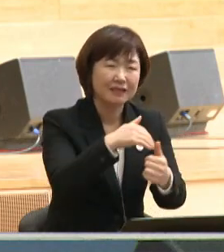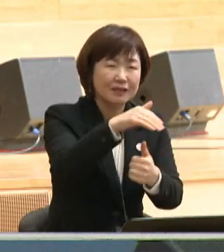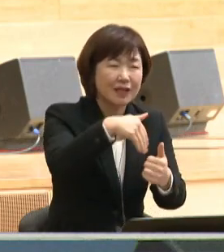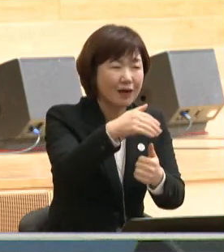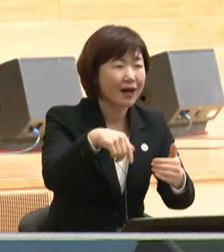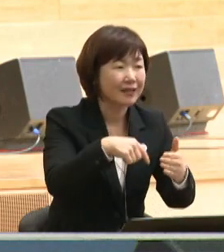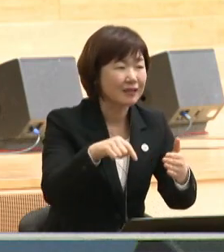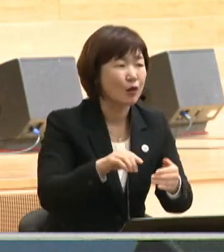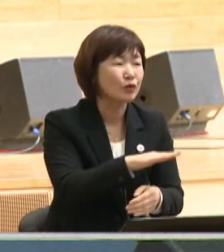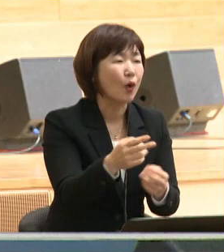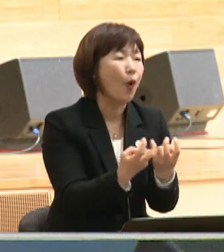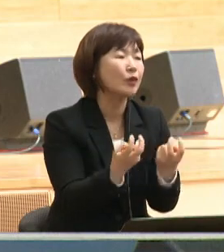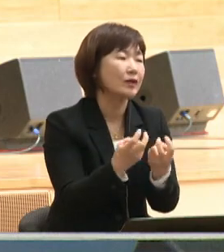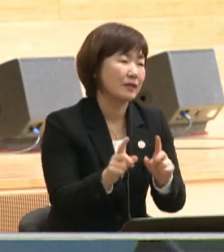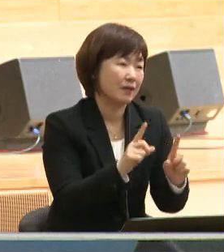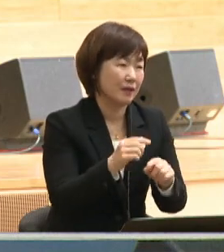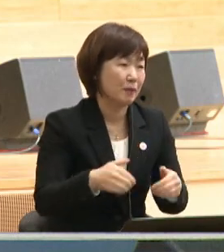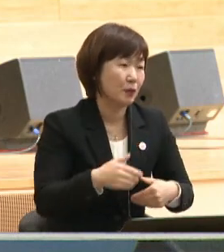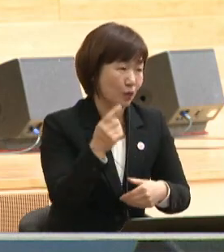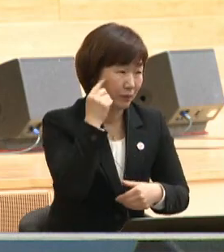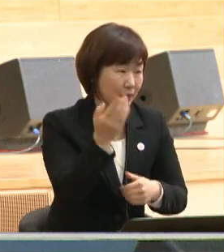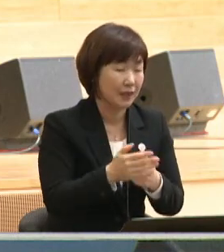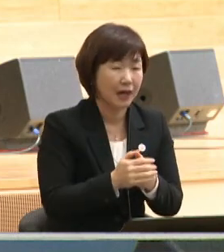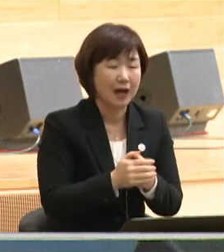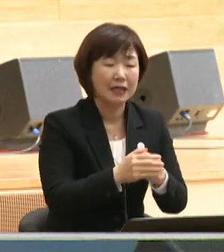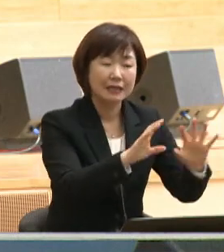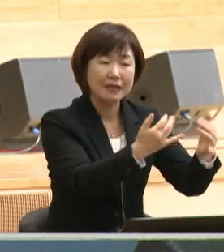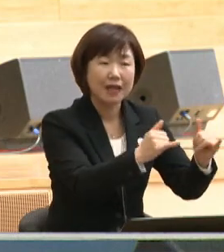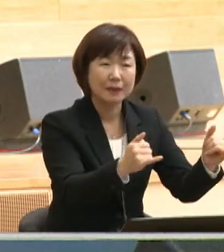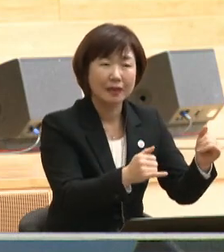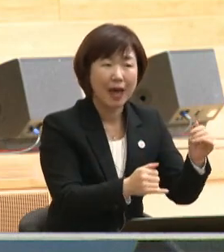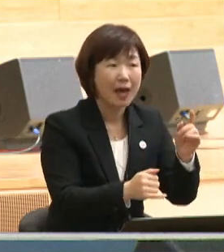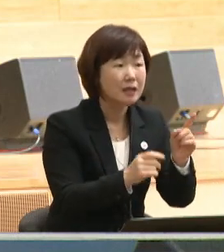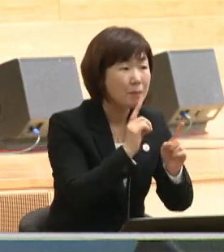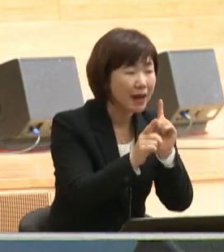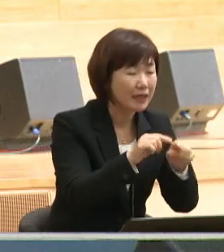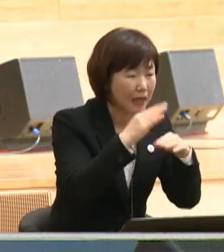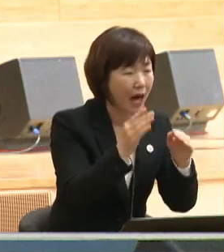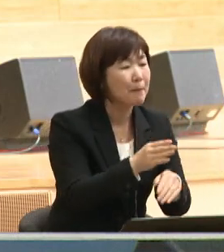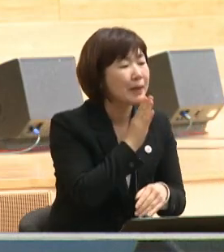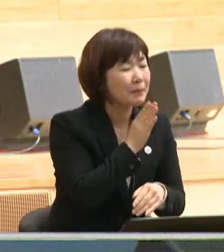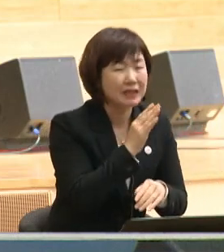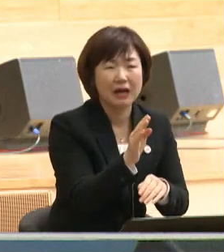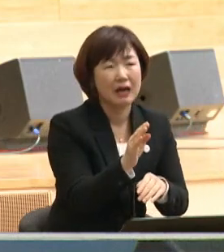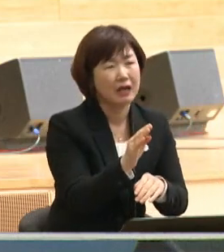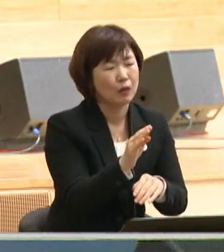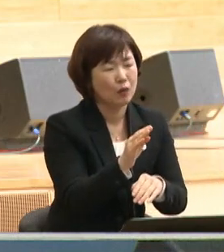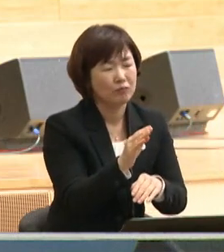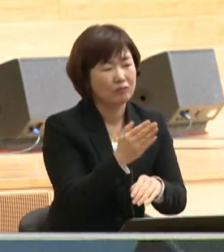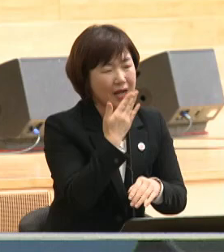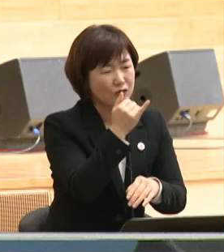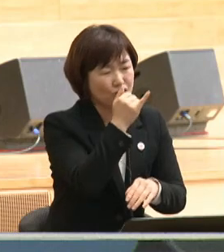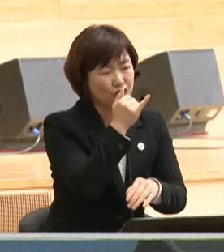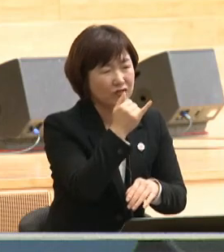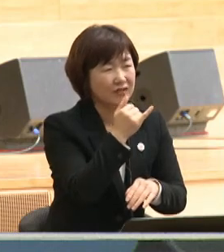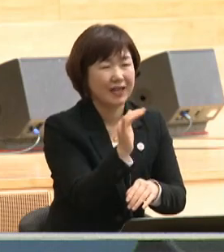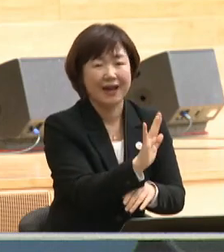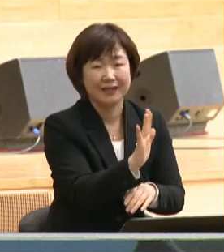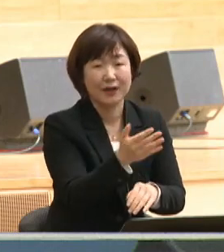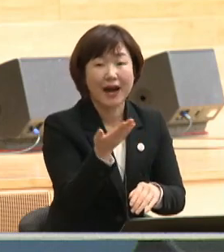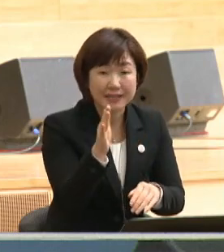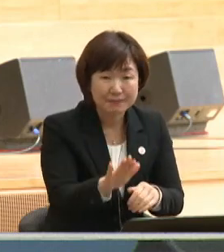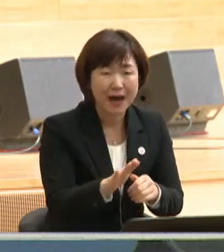될까요 물론 세상 사람들의 이야기가 다 맞다고 그렇게 말할 순 없지만 적어도 그들의 인식 속에